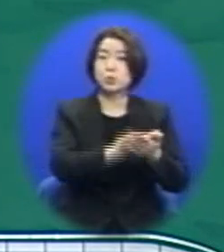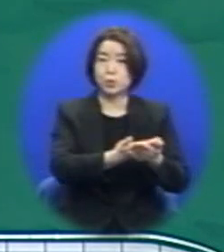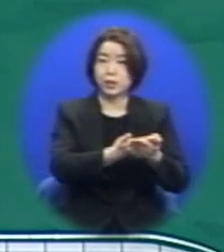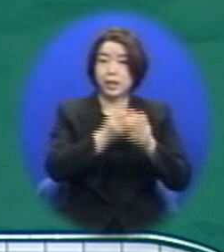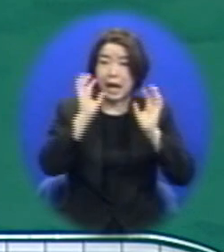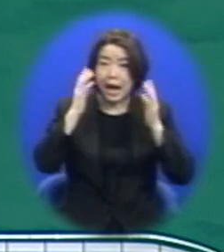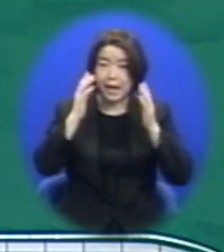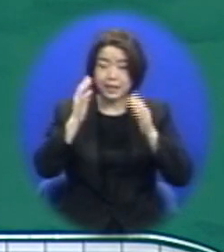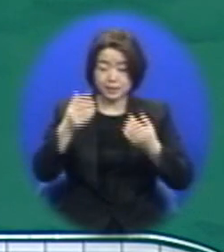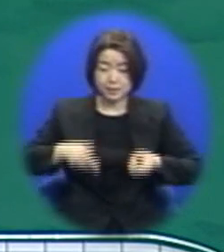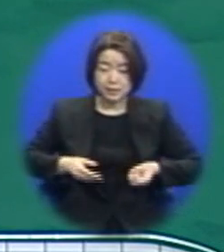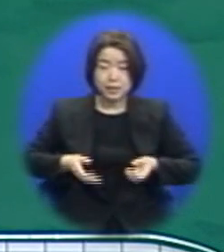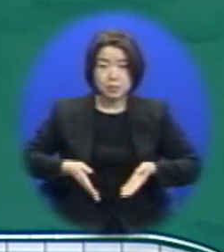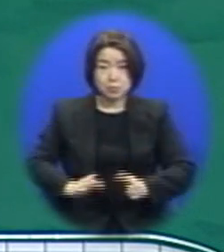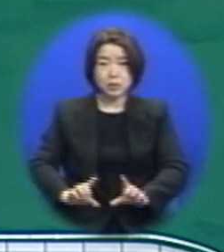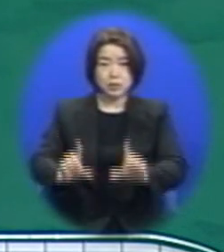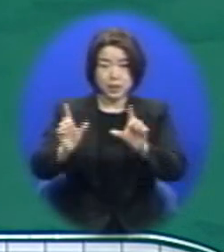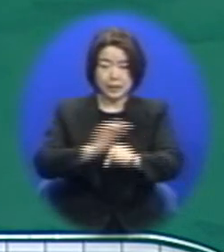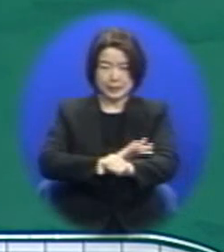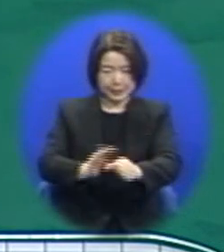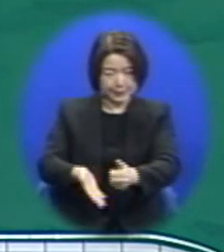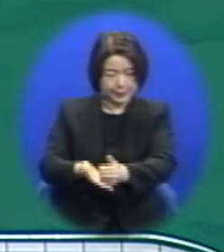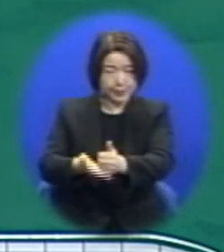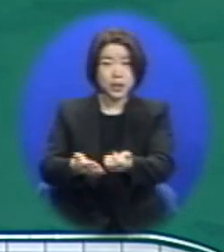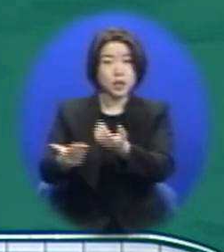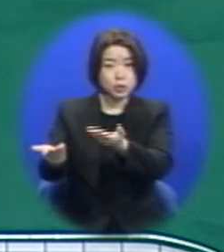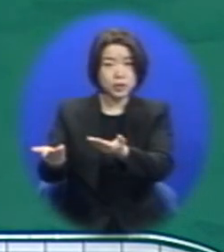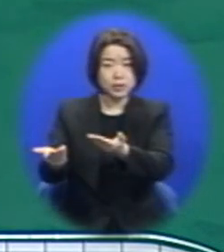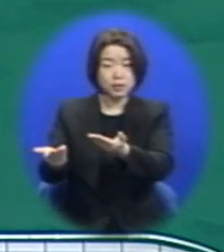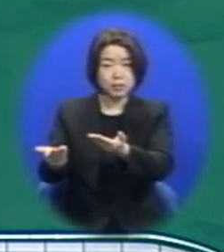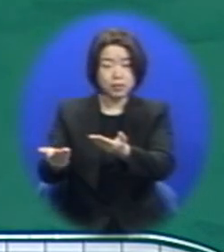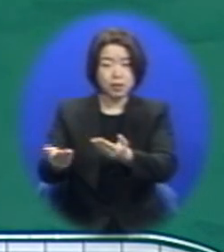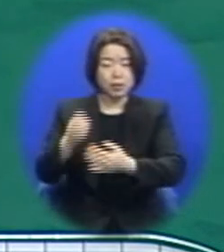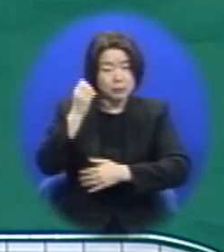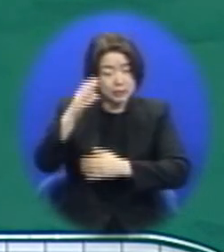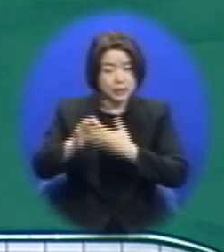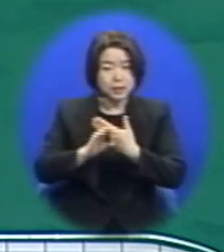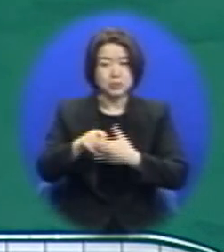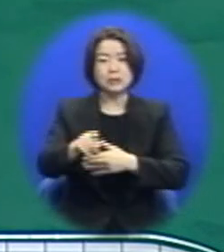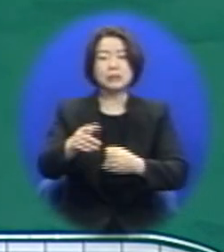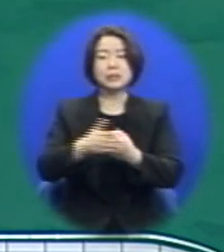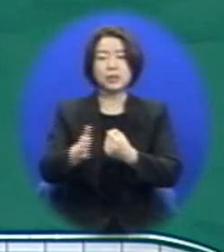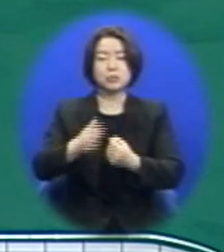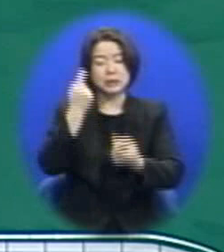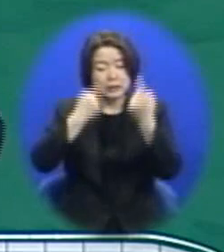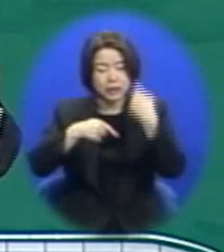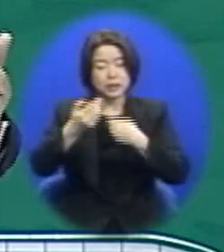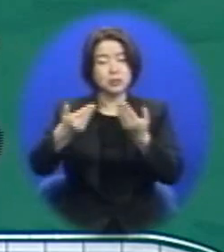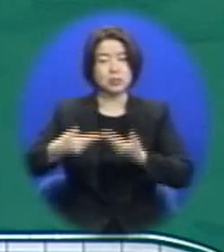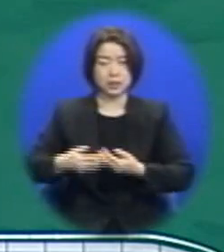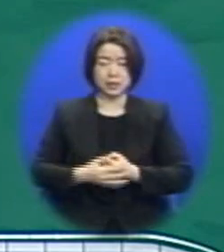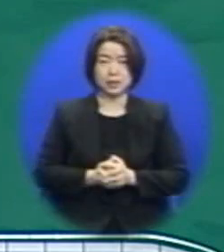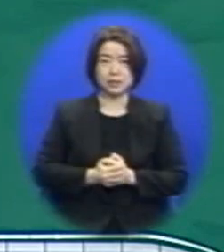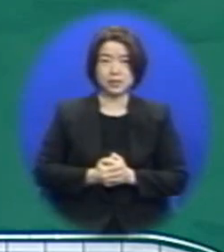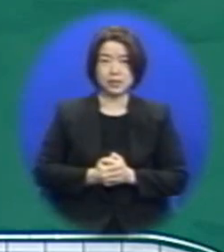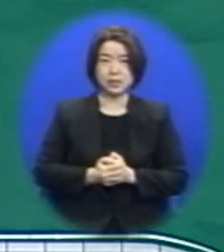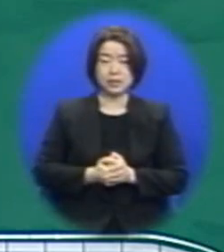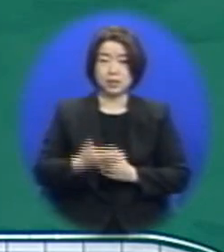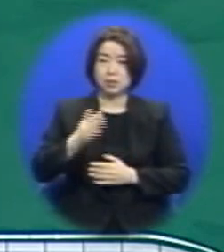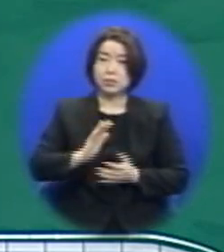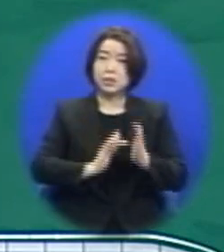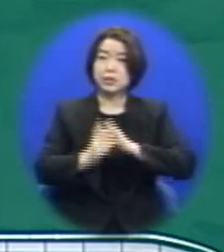잘 챙겨줘야 합니다. 그렇지 않았다고 하면 두고두고 그것 때문에 상처받았다고 할 수도 있어요. 근데 예수님의